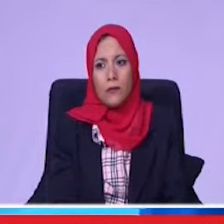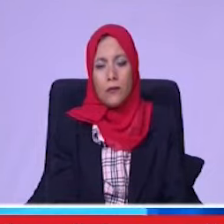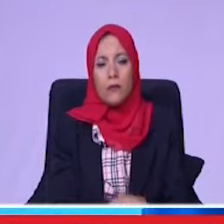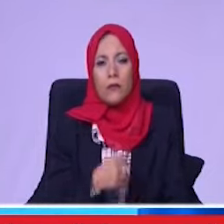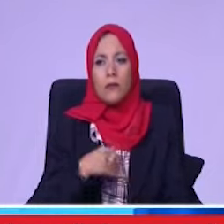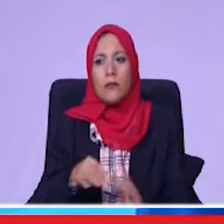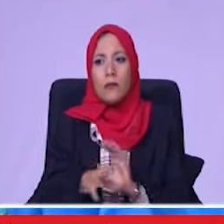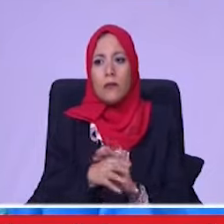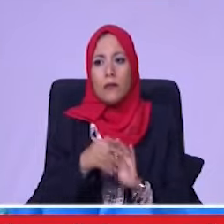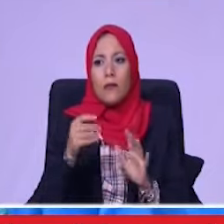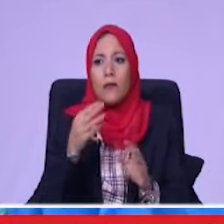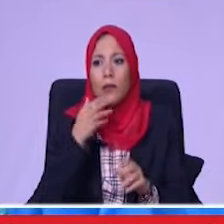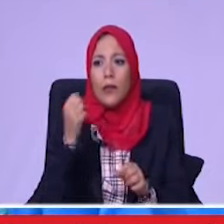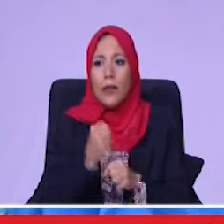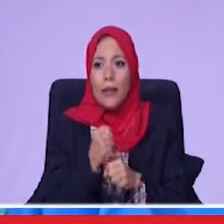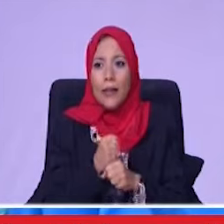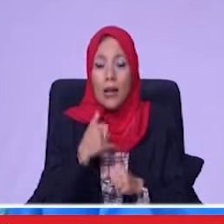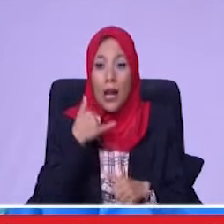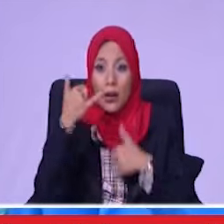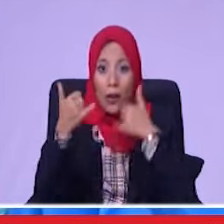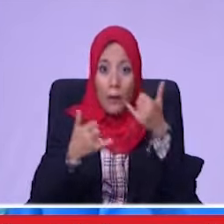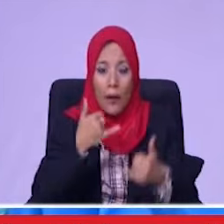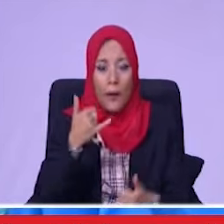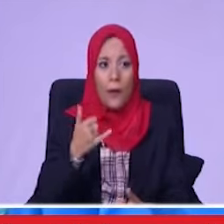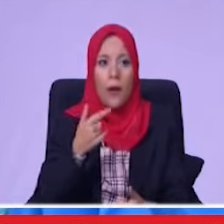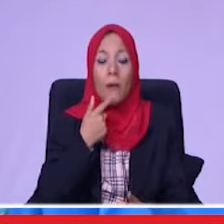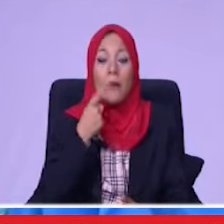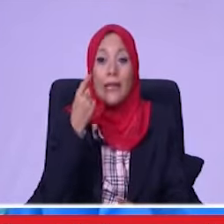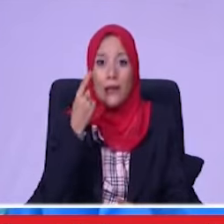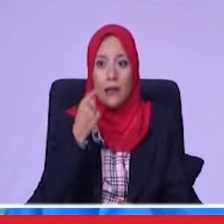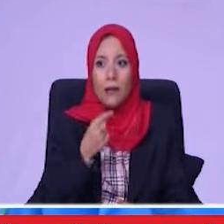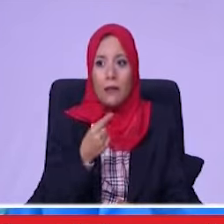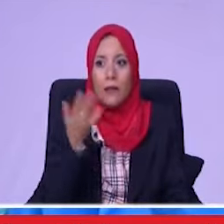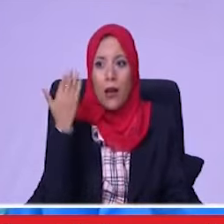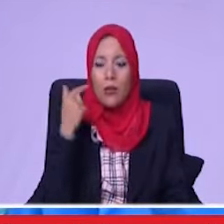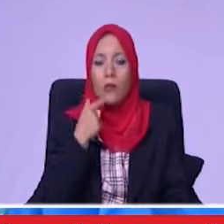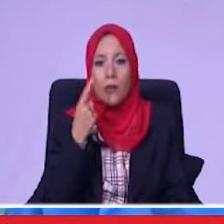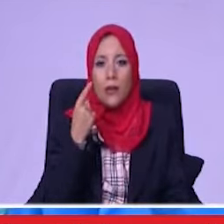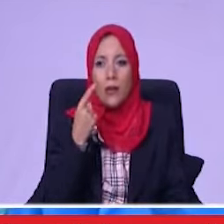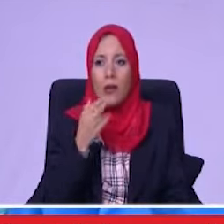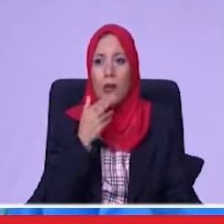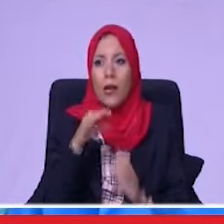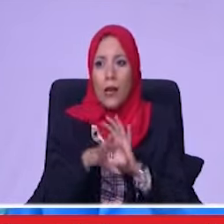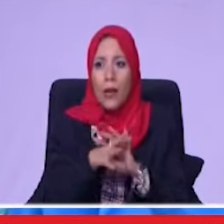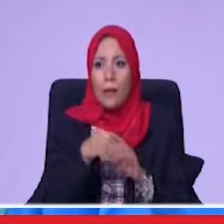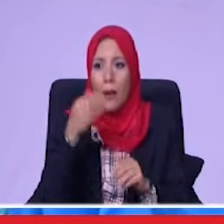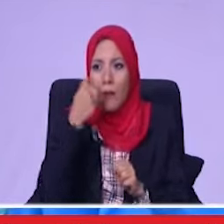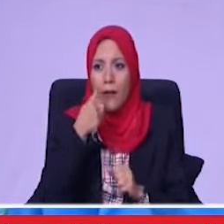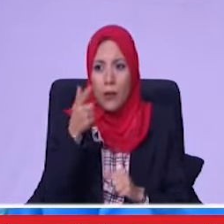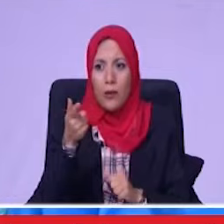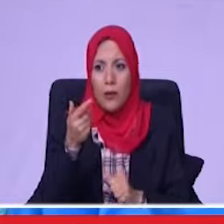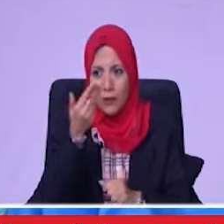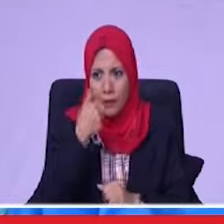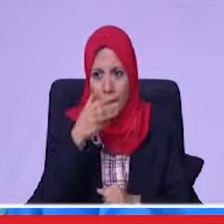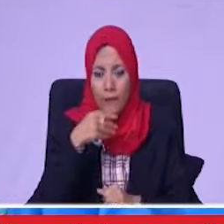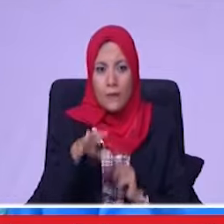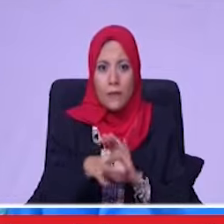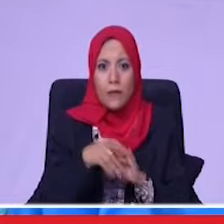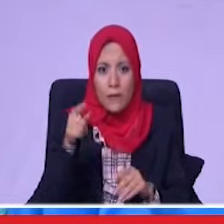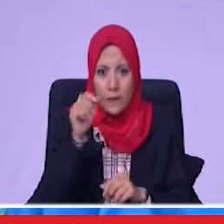إدارة البرنامج كانت تواصلت معانا على مدار سنة، من أكتر من سنة، إن إحنا نعمل لهيثم العمليات